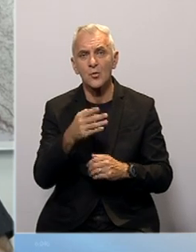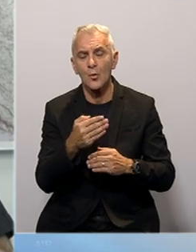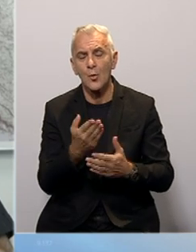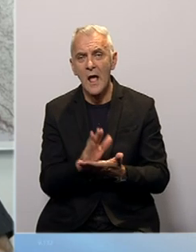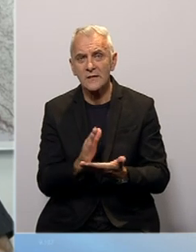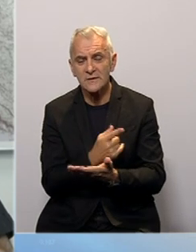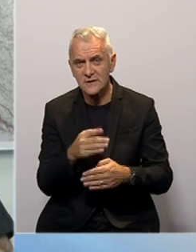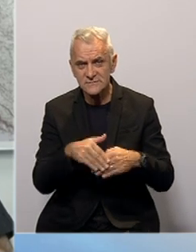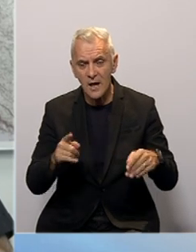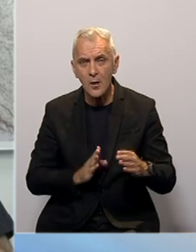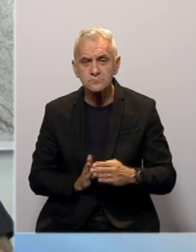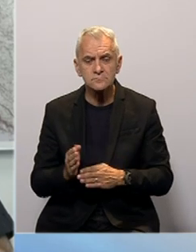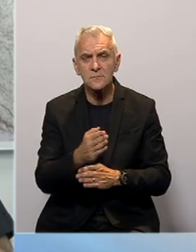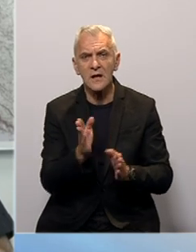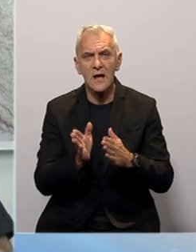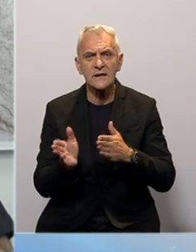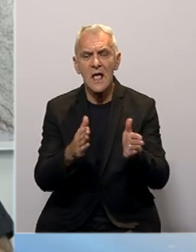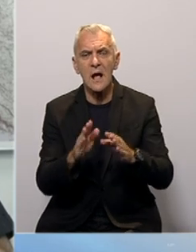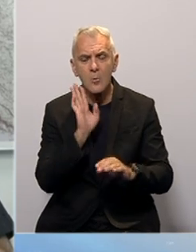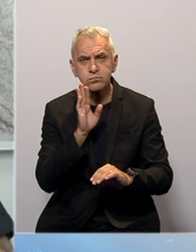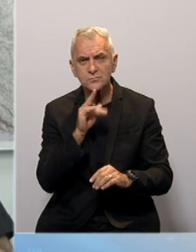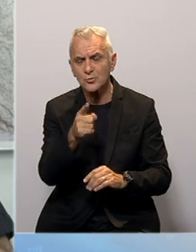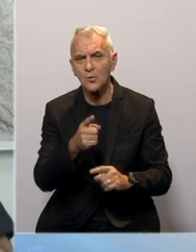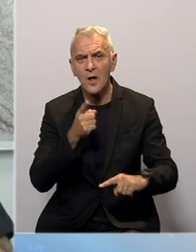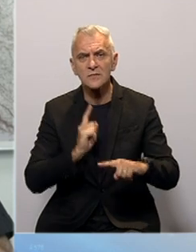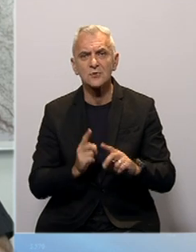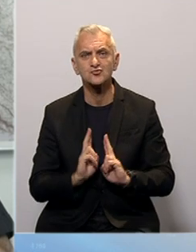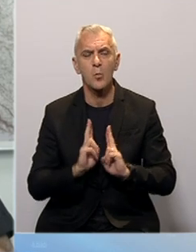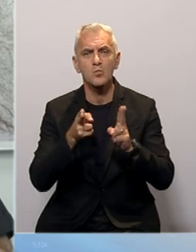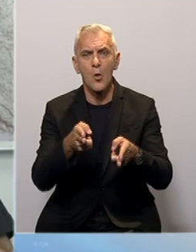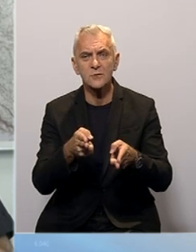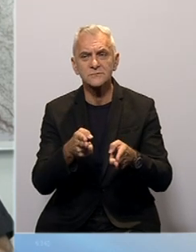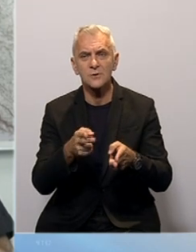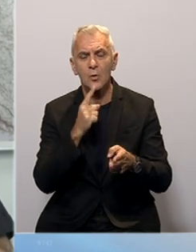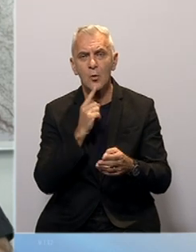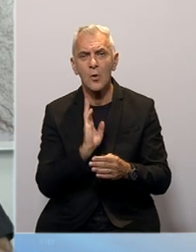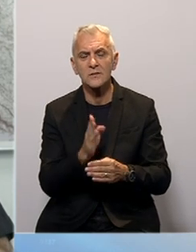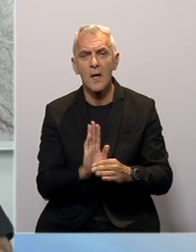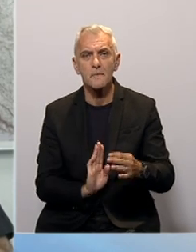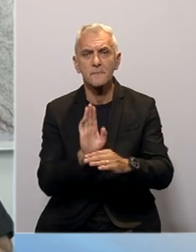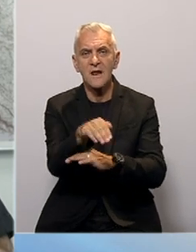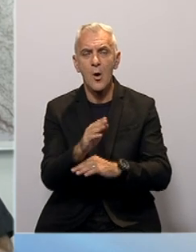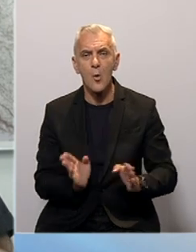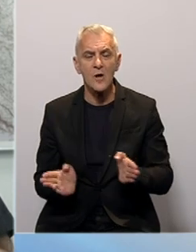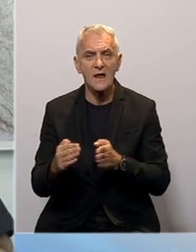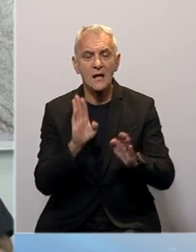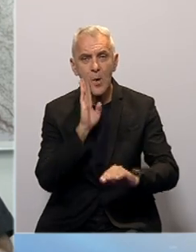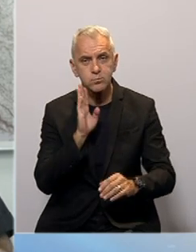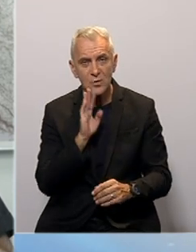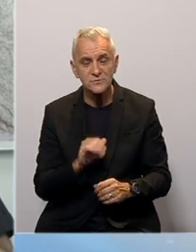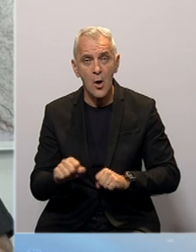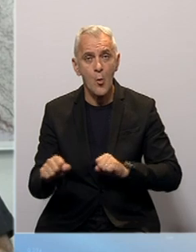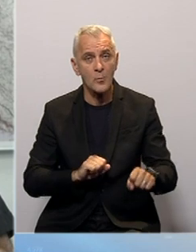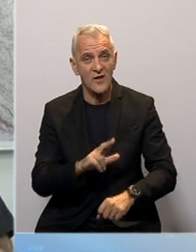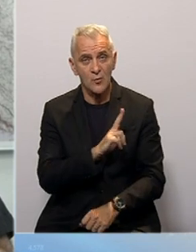linija prolazi rijekom Bosnom i to se nalazi tačno znači, na mostu koji ide preko rijeke Bosne. Uprava